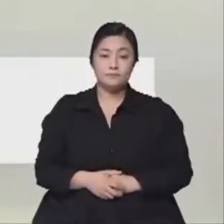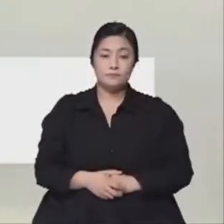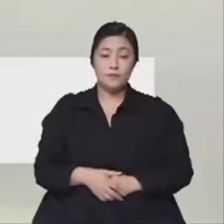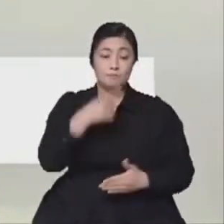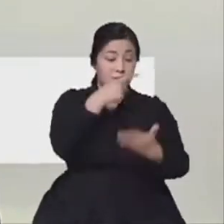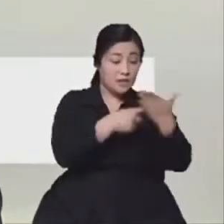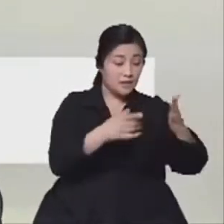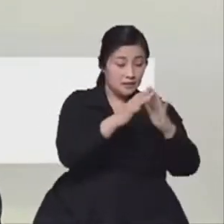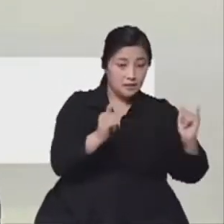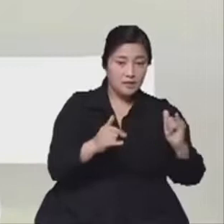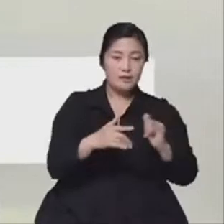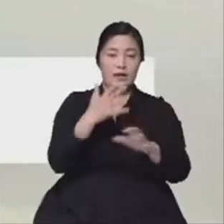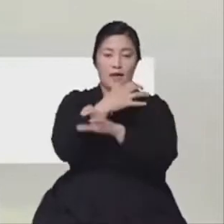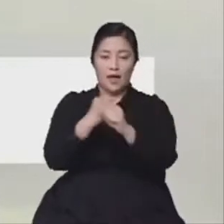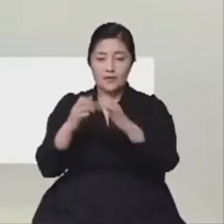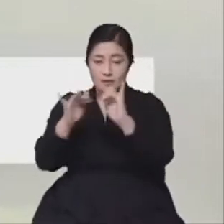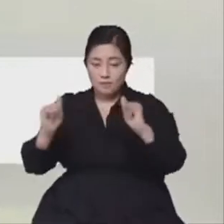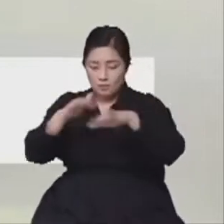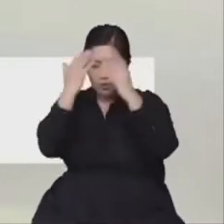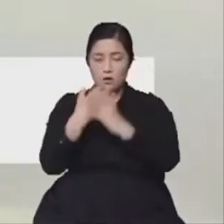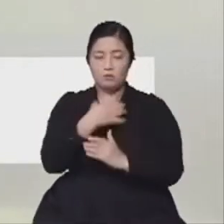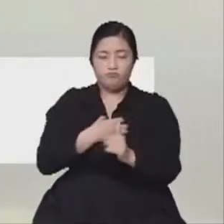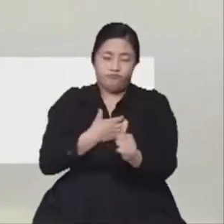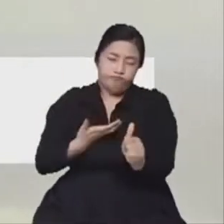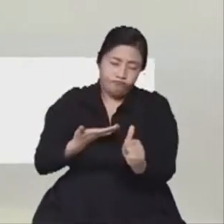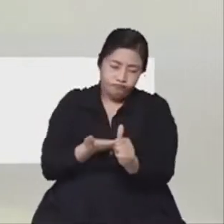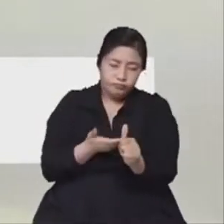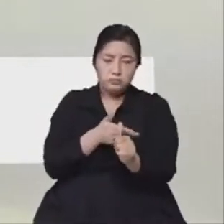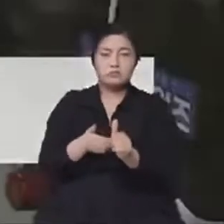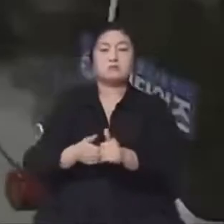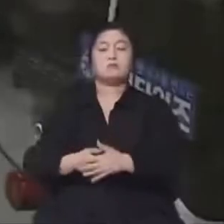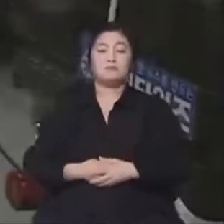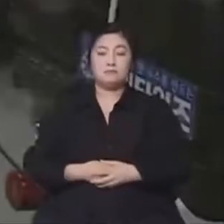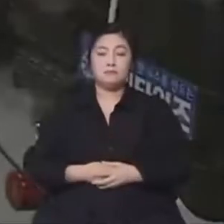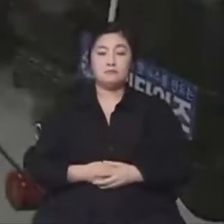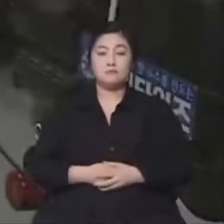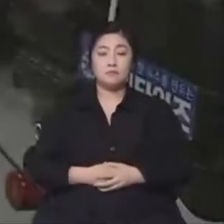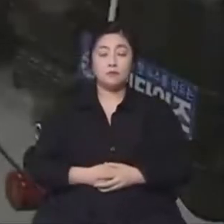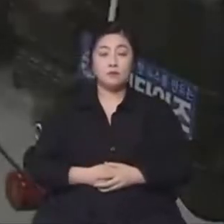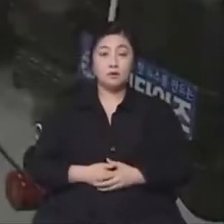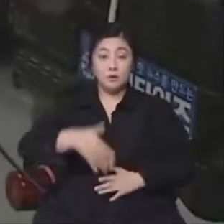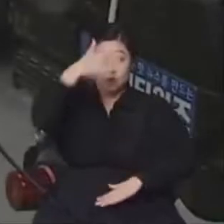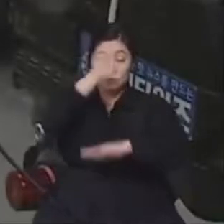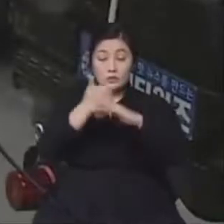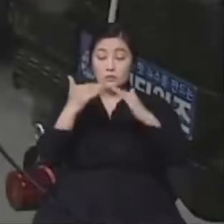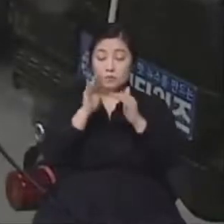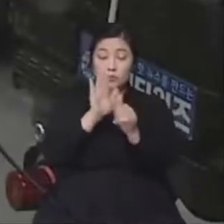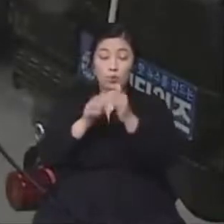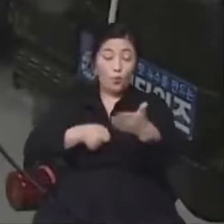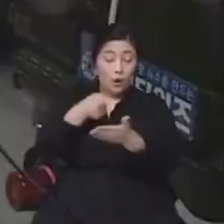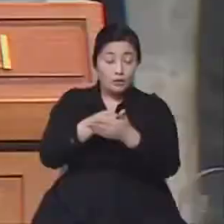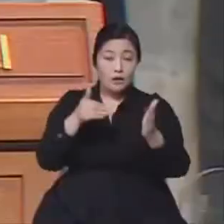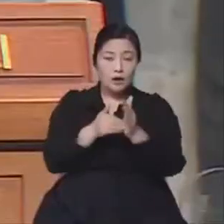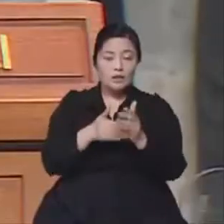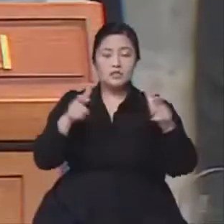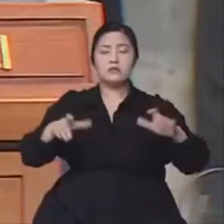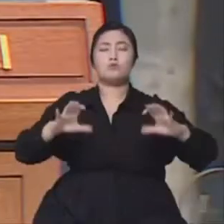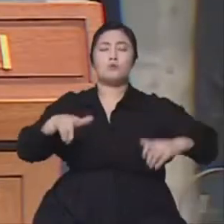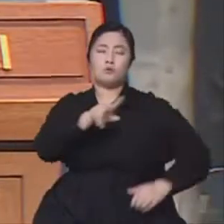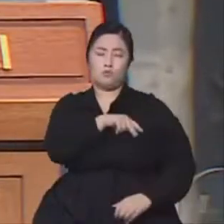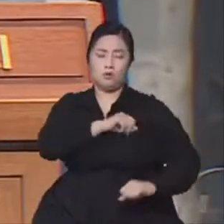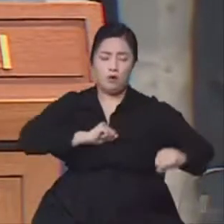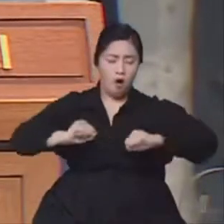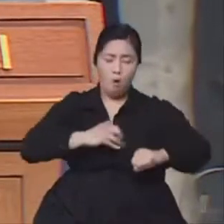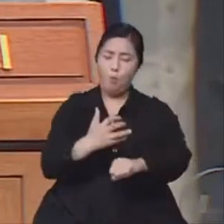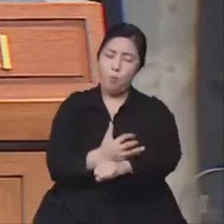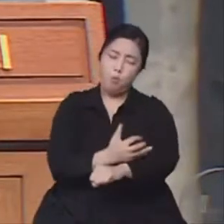저 피해자분들과 계약자분들 모두 심려를 많이 끼쳐드렸습니다. 최종 주거지원책 확정까지는 지역 국회의원들의